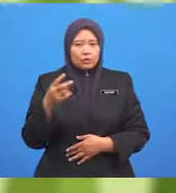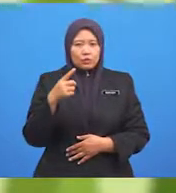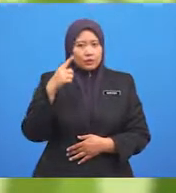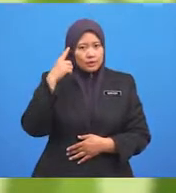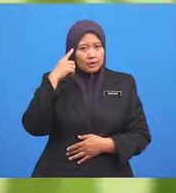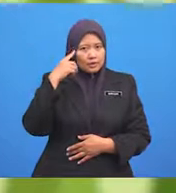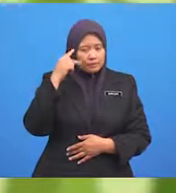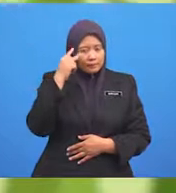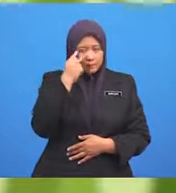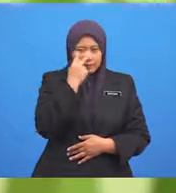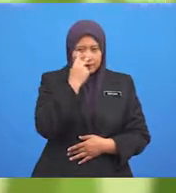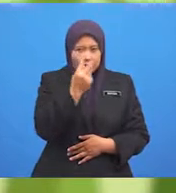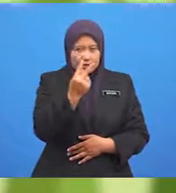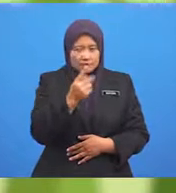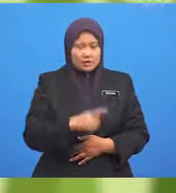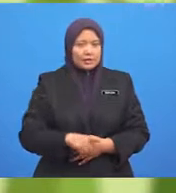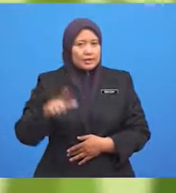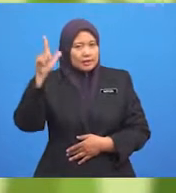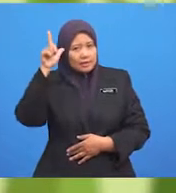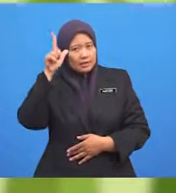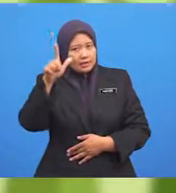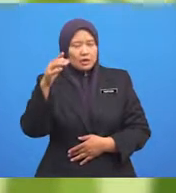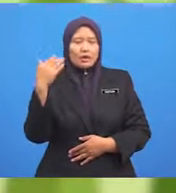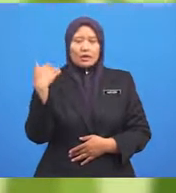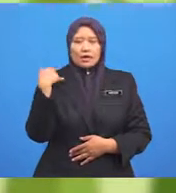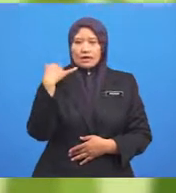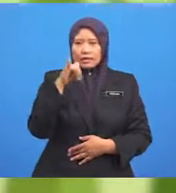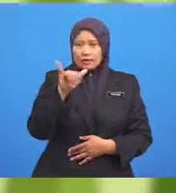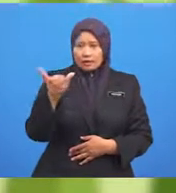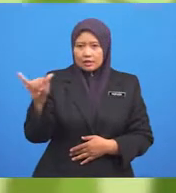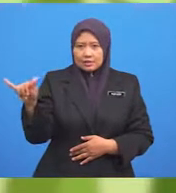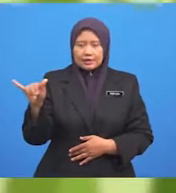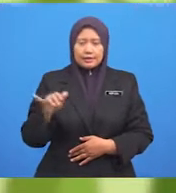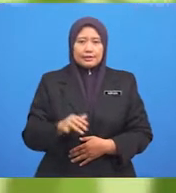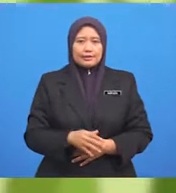dipandang, dilihat adanya.